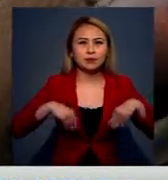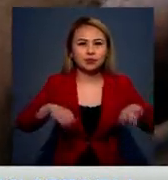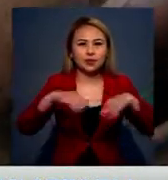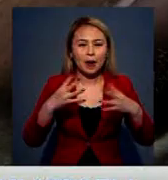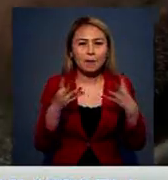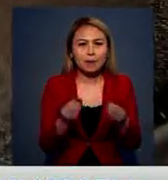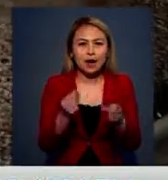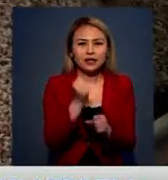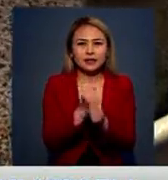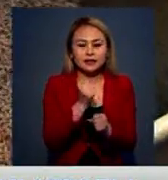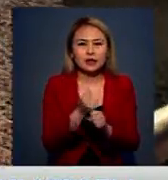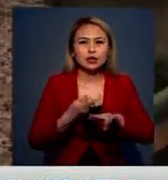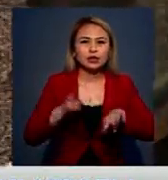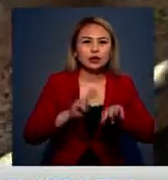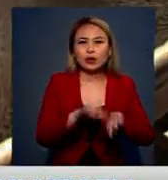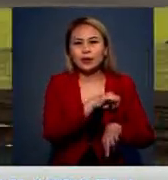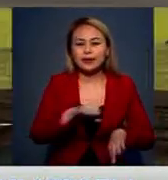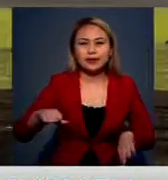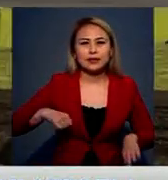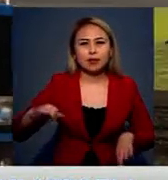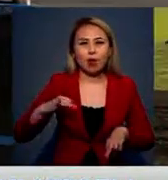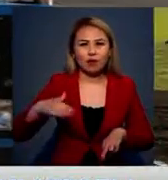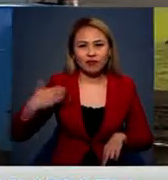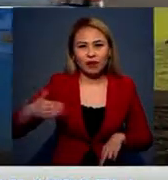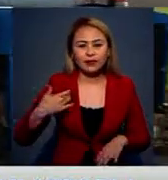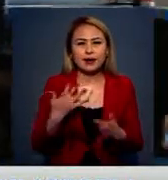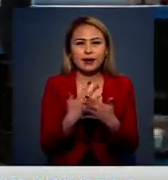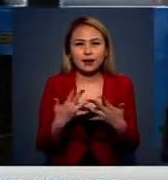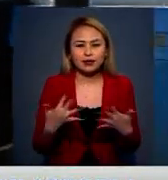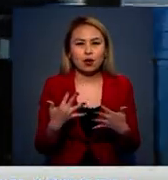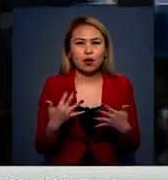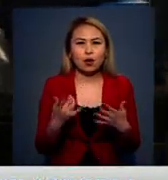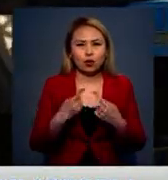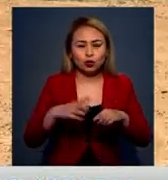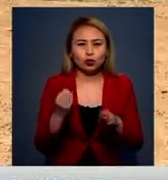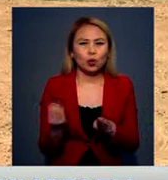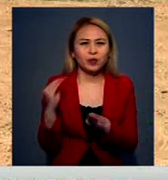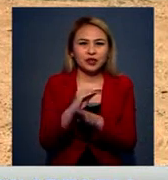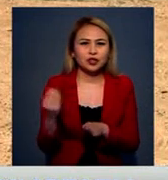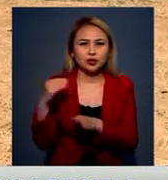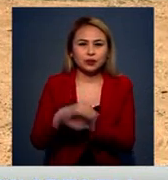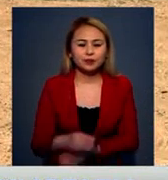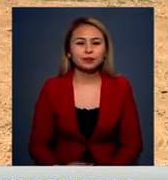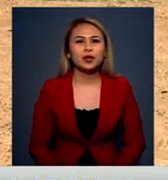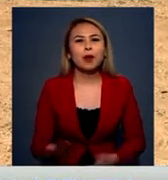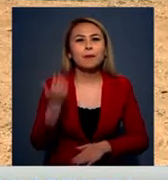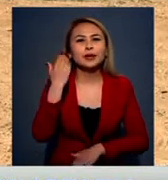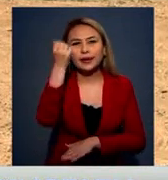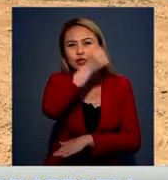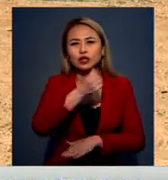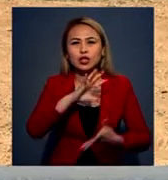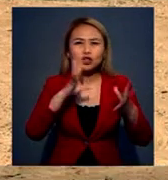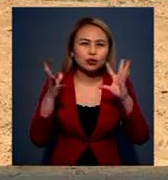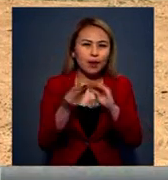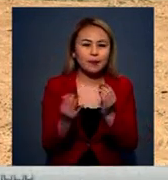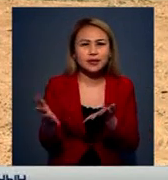көлемі қысқарғанымен өсімдік, бақша, бұршақты және жемдік дақылдардың көлемі ұлғайып отыр. Былтырғы жылы жалпы